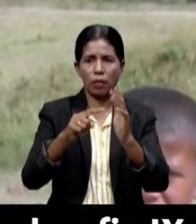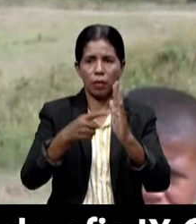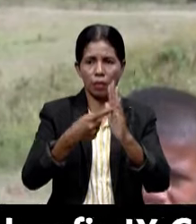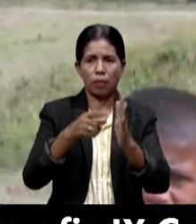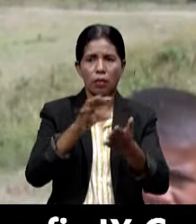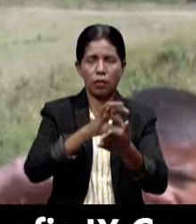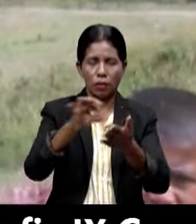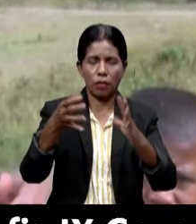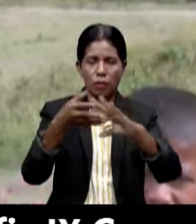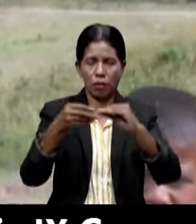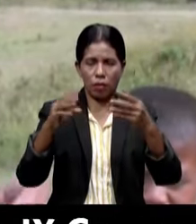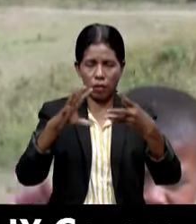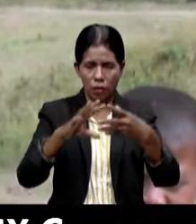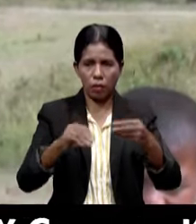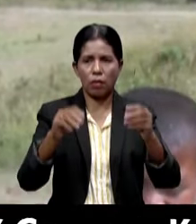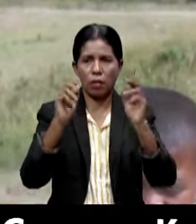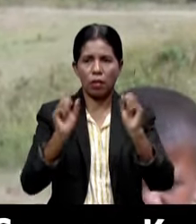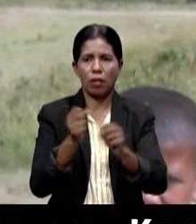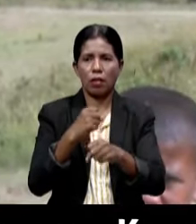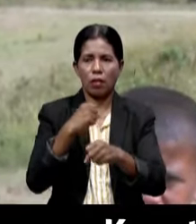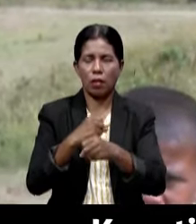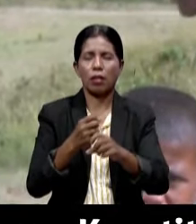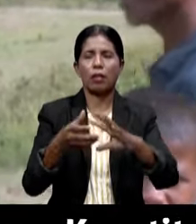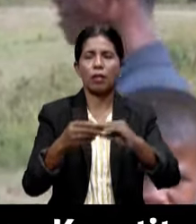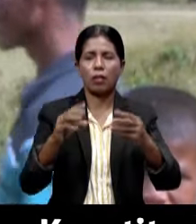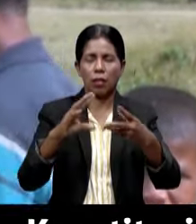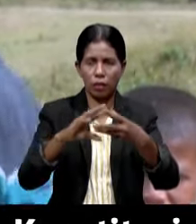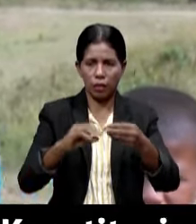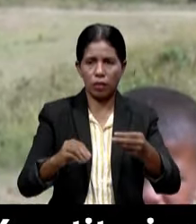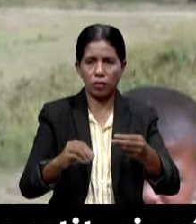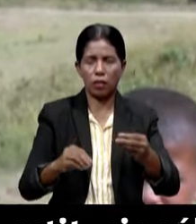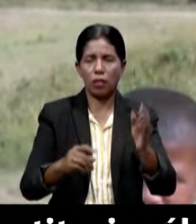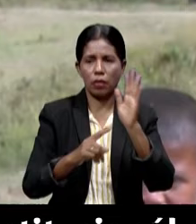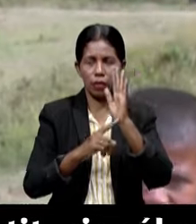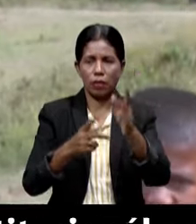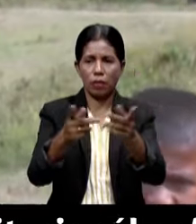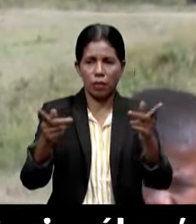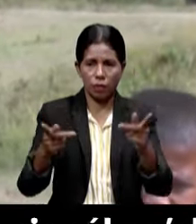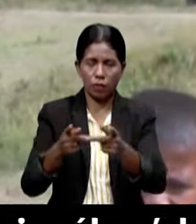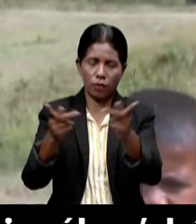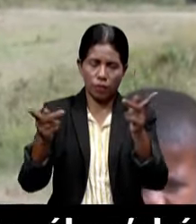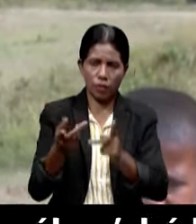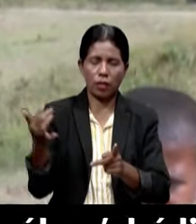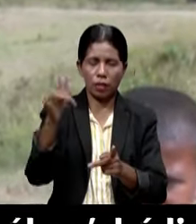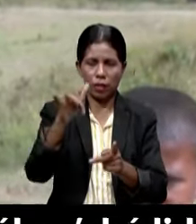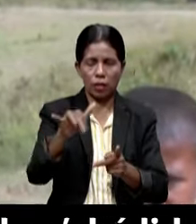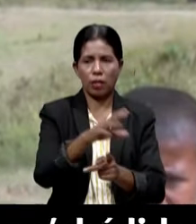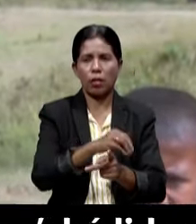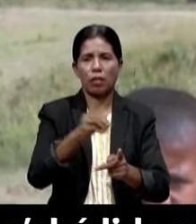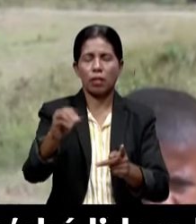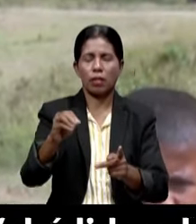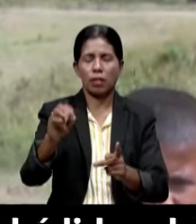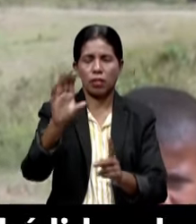kontani historia, no atu halu nini historia, no Alu sinalo uma ya fatin fatin sira nebe maka komando